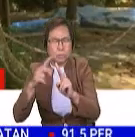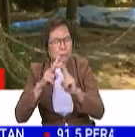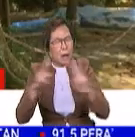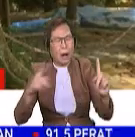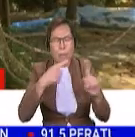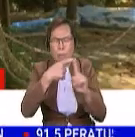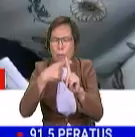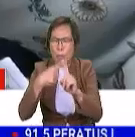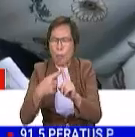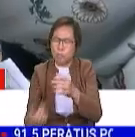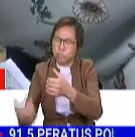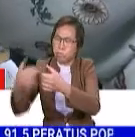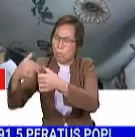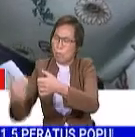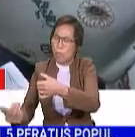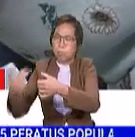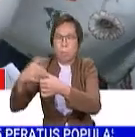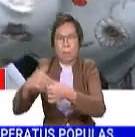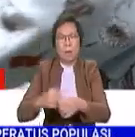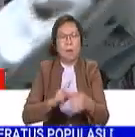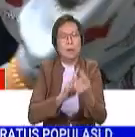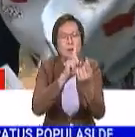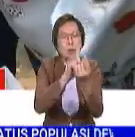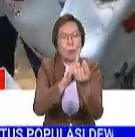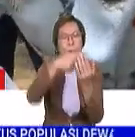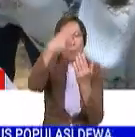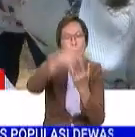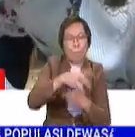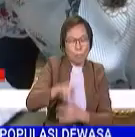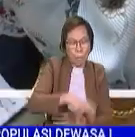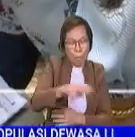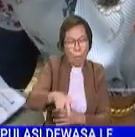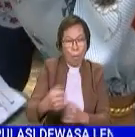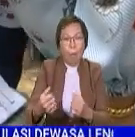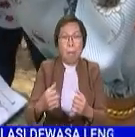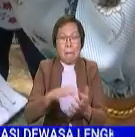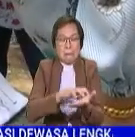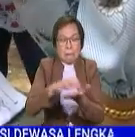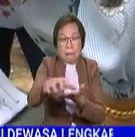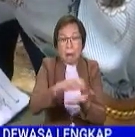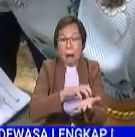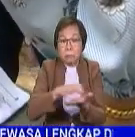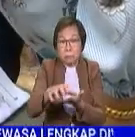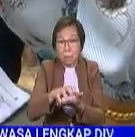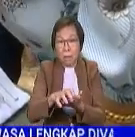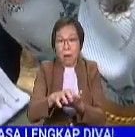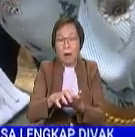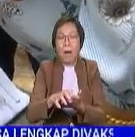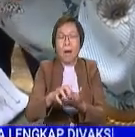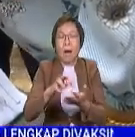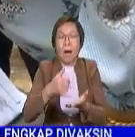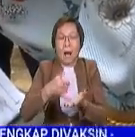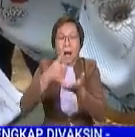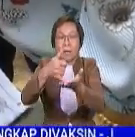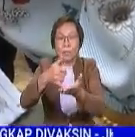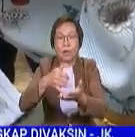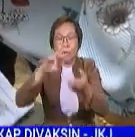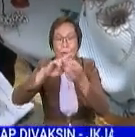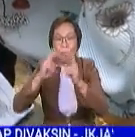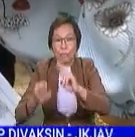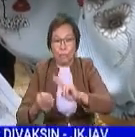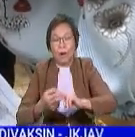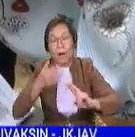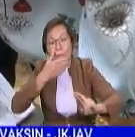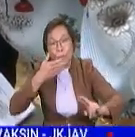anggota pelibatan beli ditemui pada program penjelajahan rasa Anugerah remaja perdana Rakan muda tetap activity